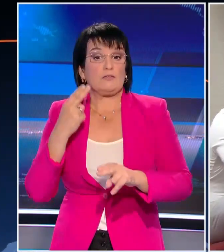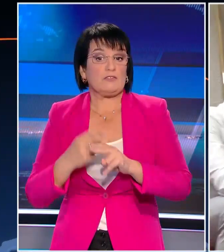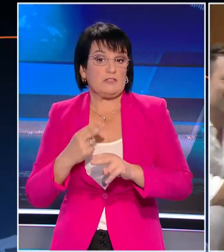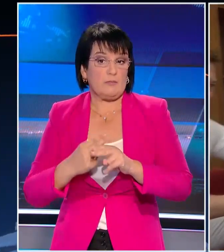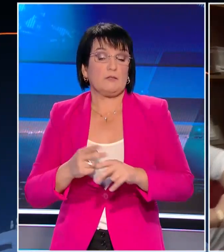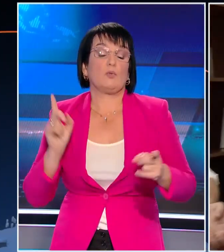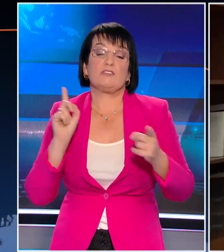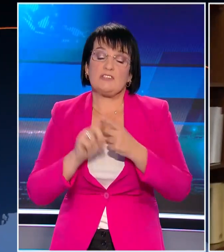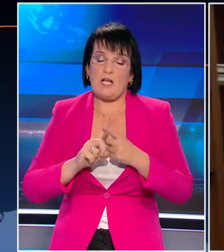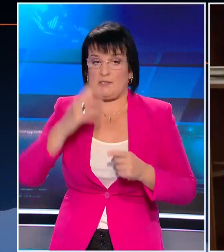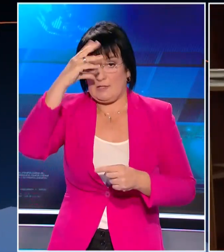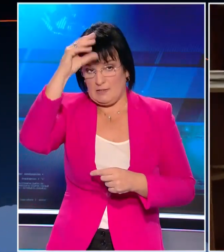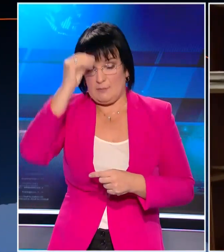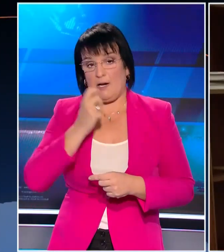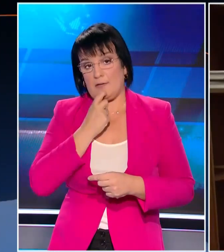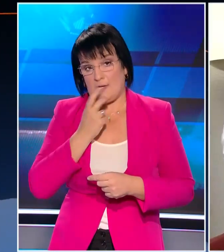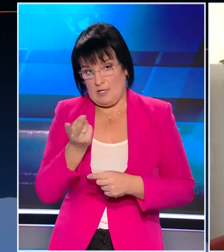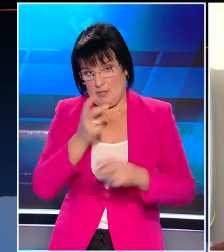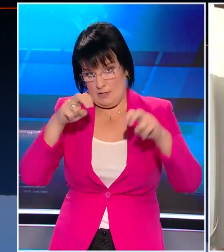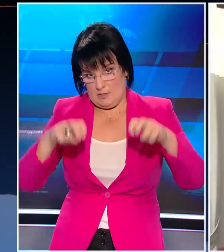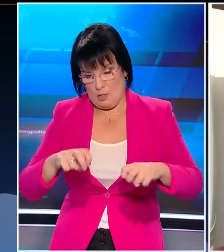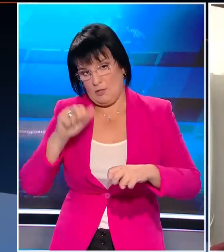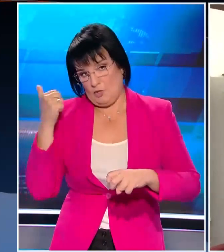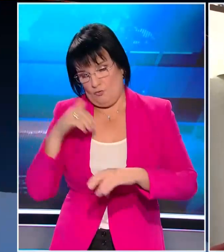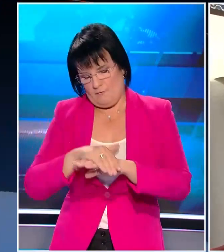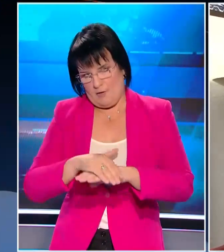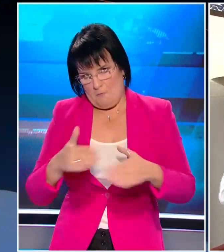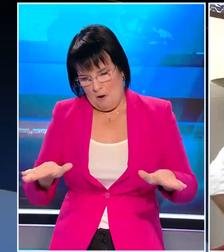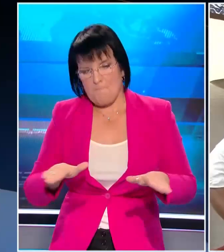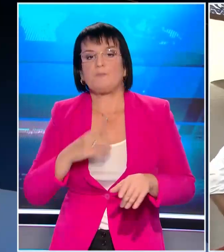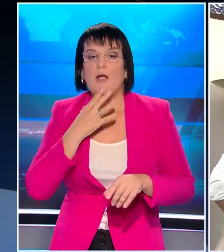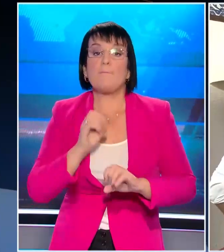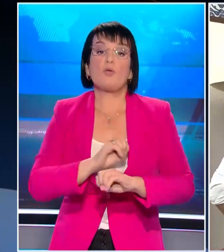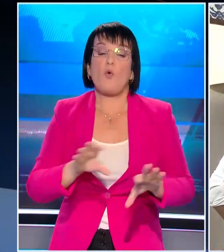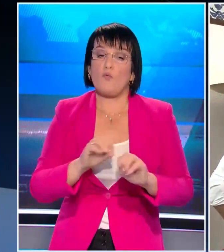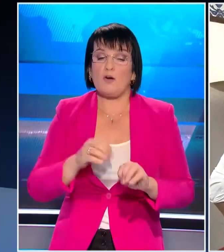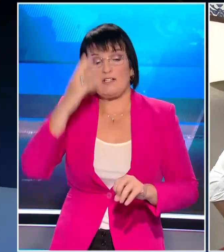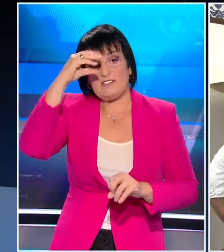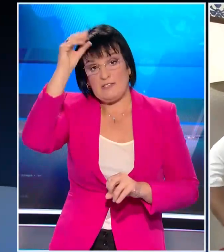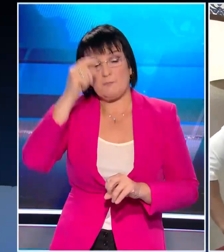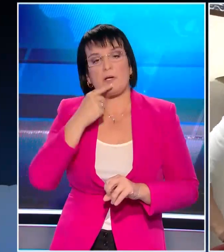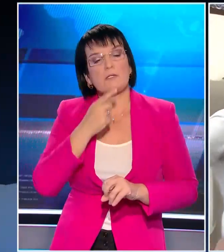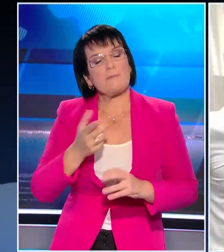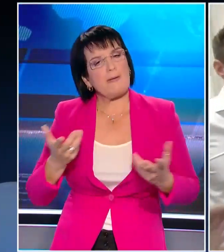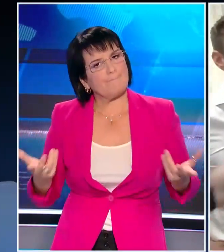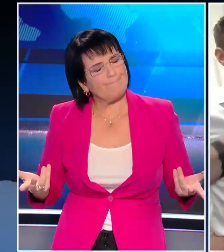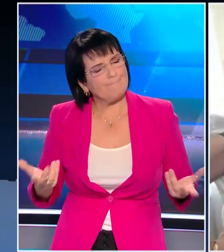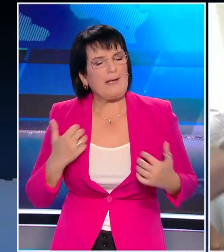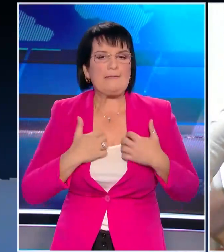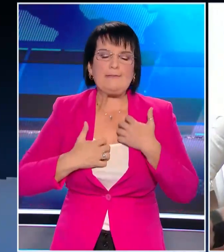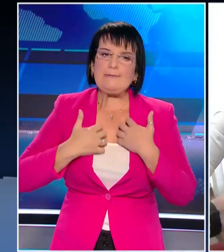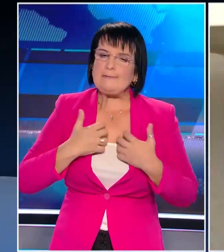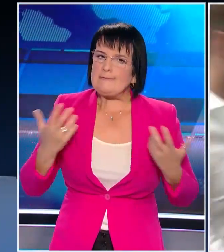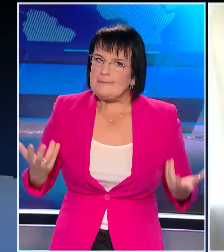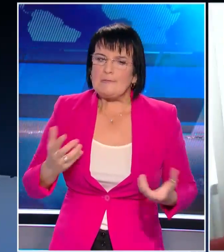της συνάντησης Τσίπρα-Κασελάκη που έγινε χθες βράδυ. Σύμφωνα με πληροφορίες, ο Αλέξης Τσίπρας εξέφρασε την ανησυχία του